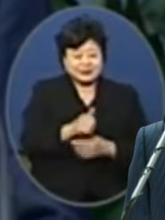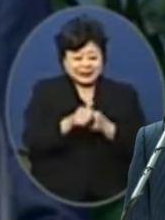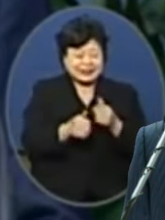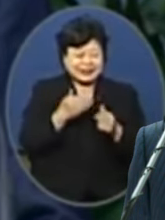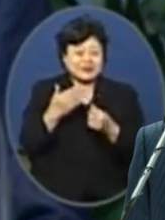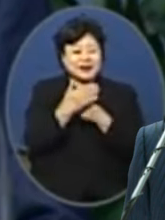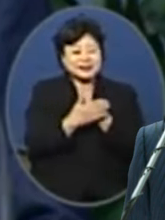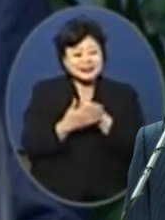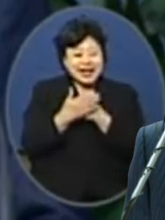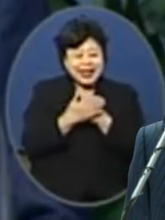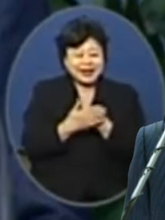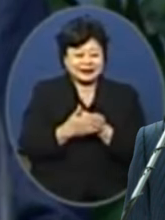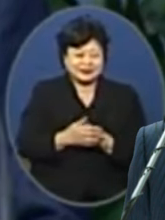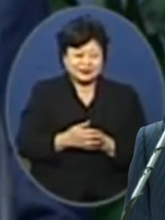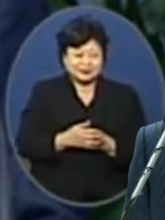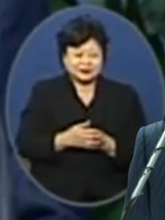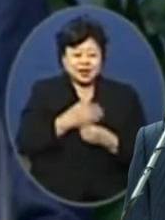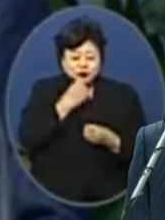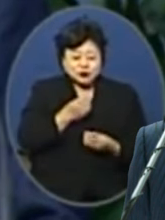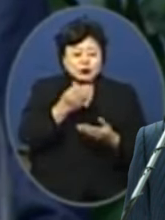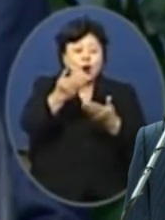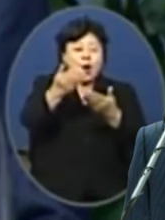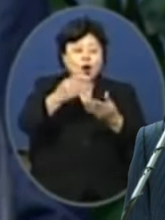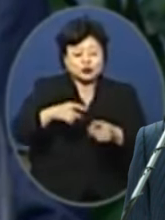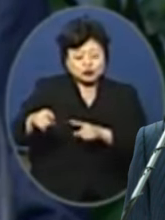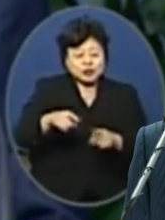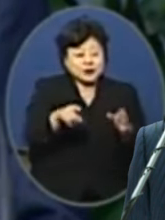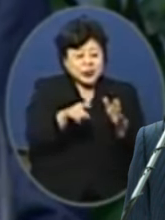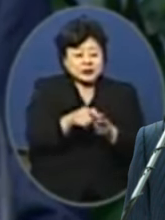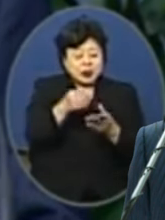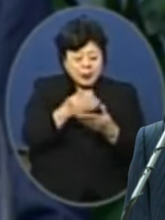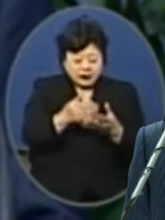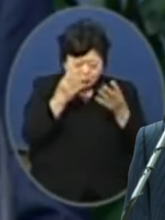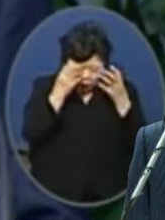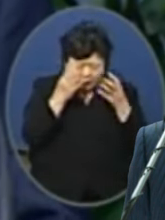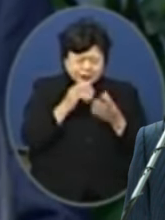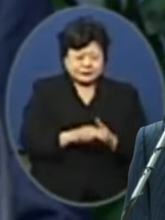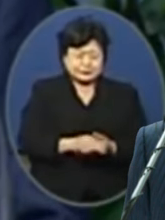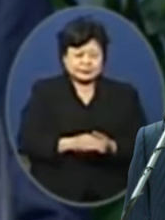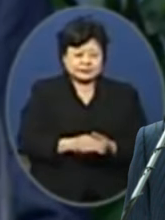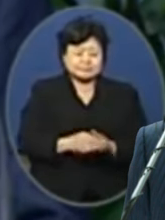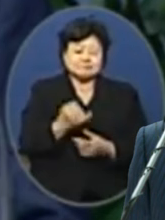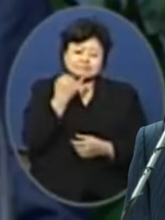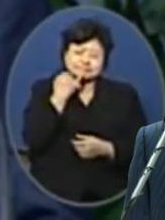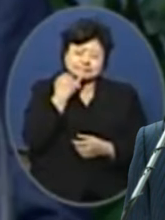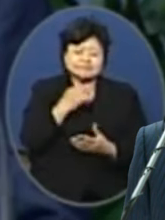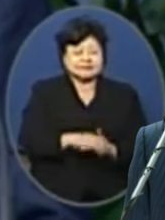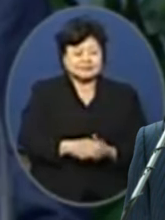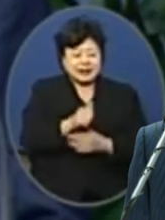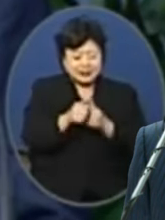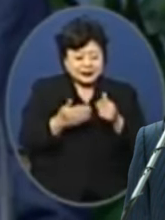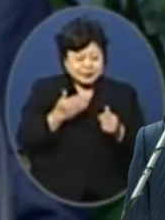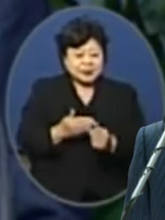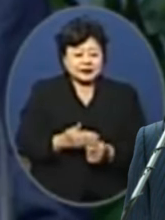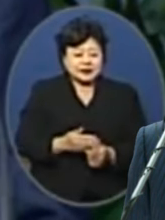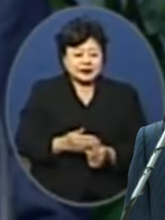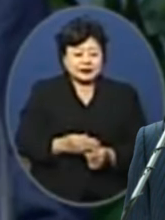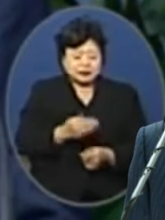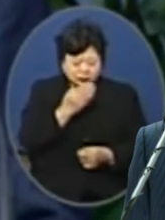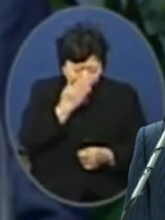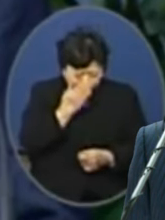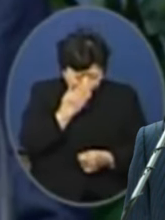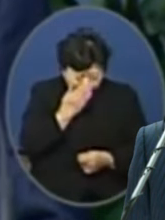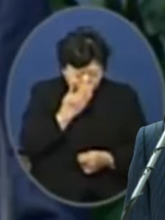하나님의 은혜와 하나님의 축복을 누리기 위해서 받는 고난이라면 상환하지 않습니다 하나님께 겸비하게